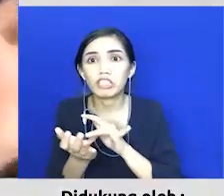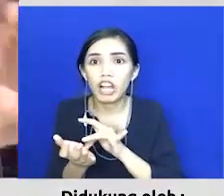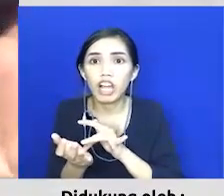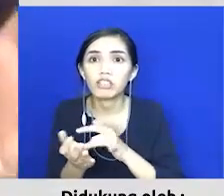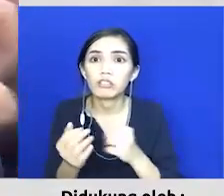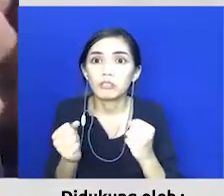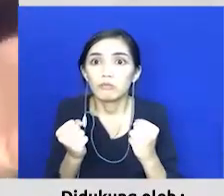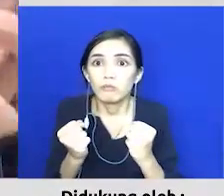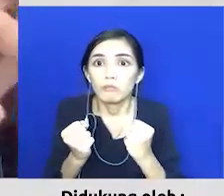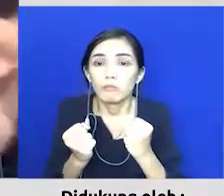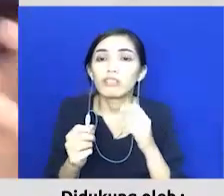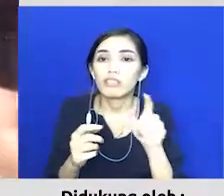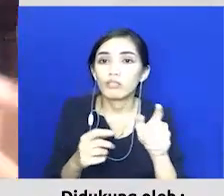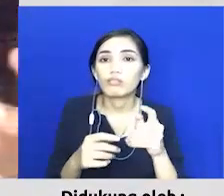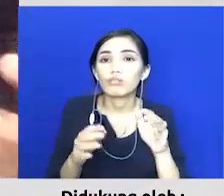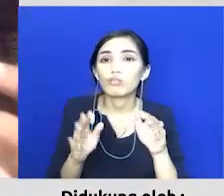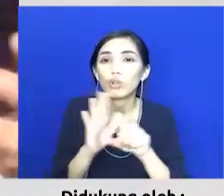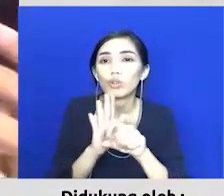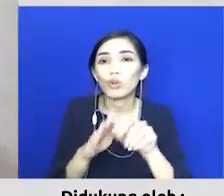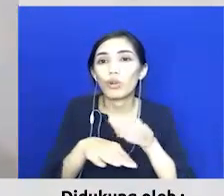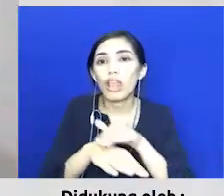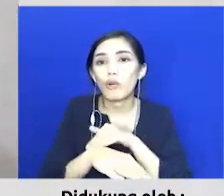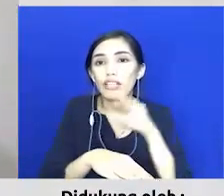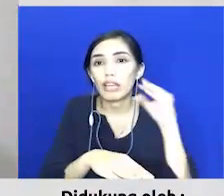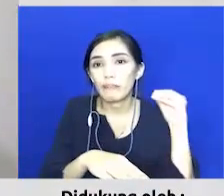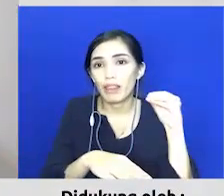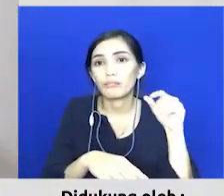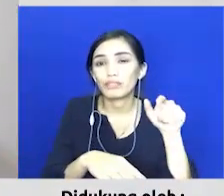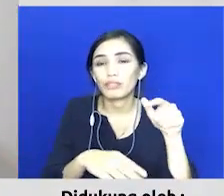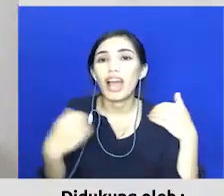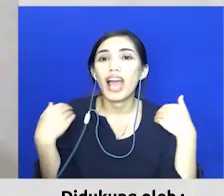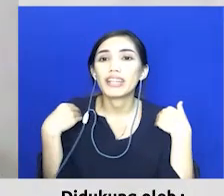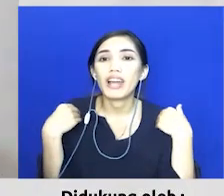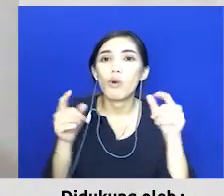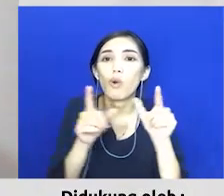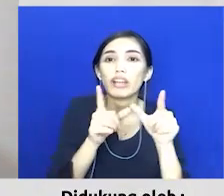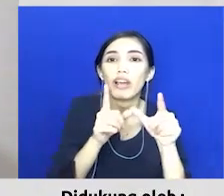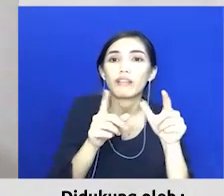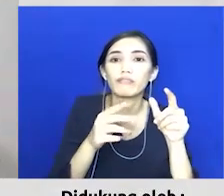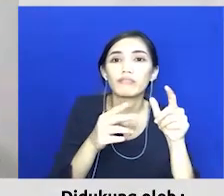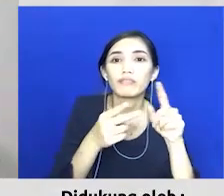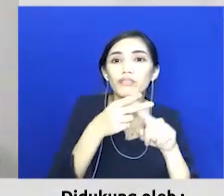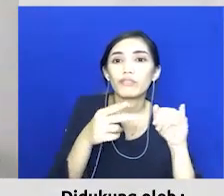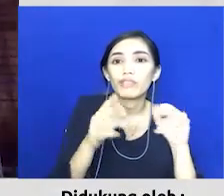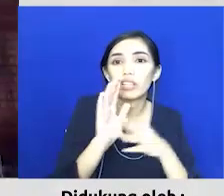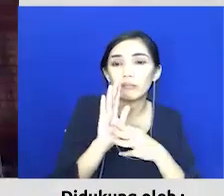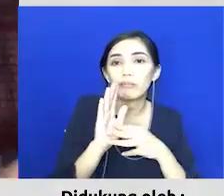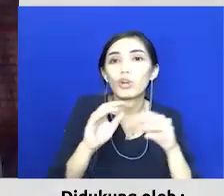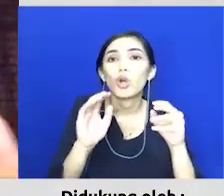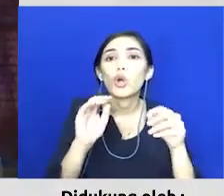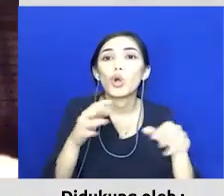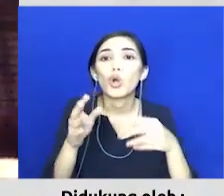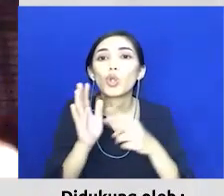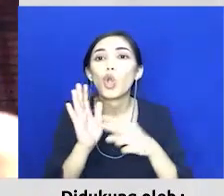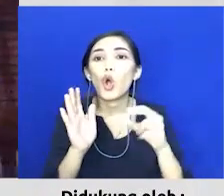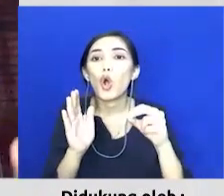ya, suspense thriller gitu. Plus banyak elemen musikal gitu ya,